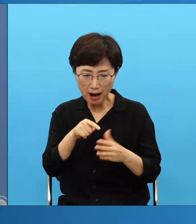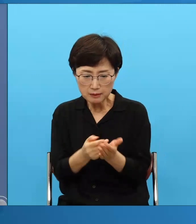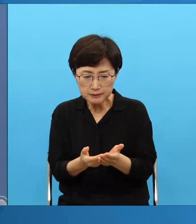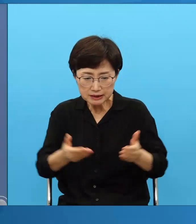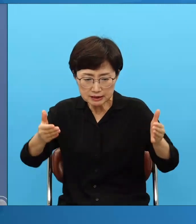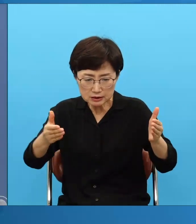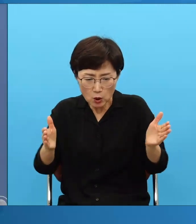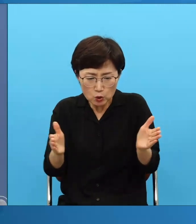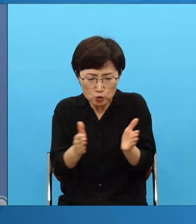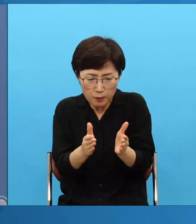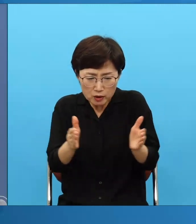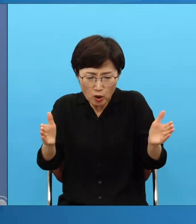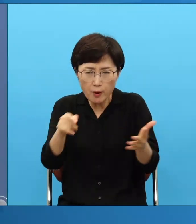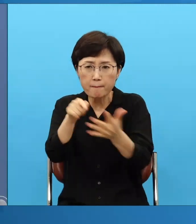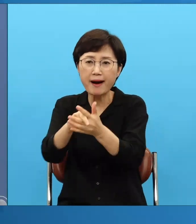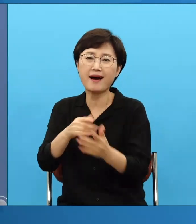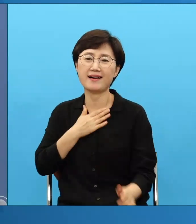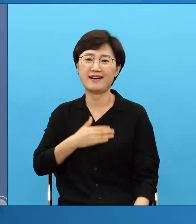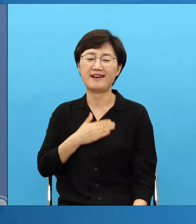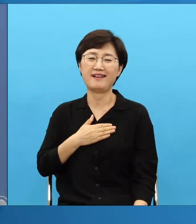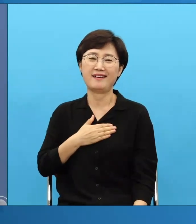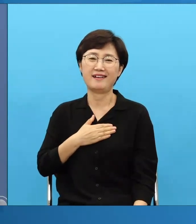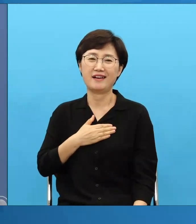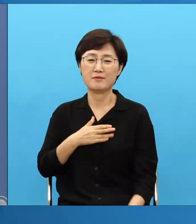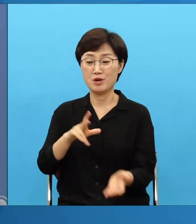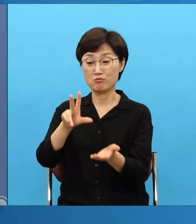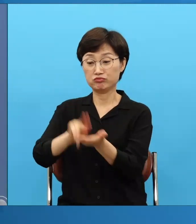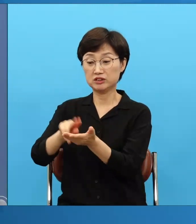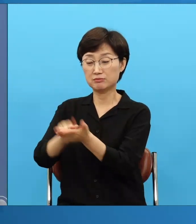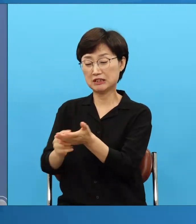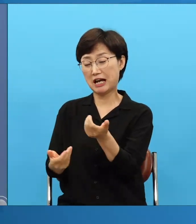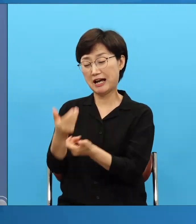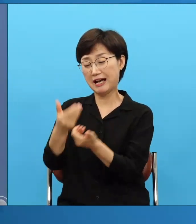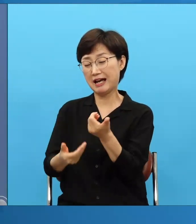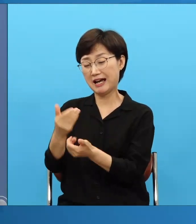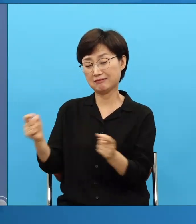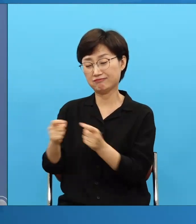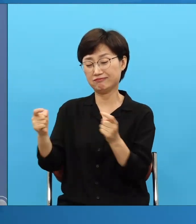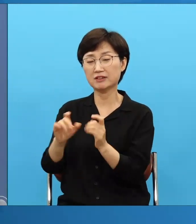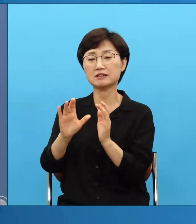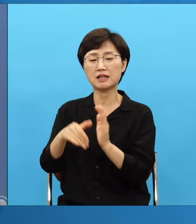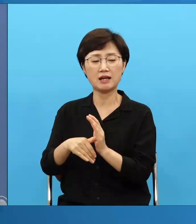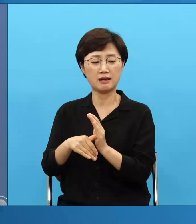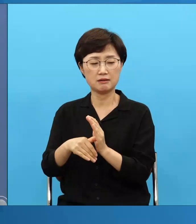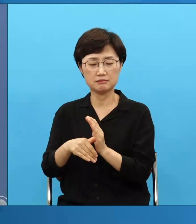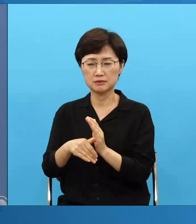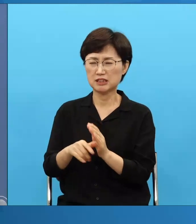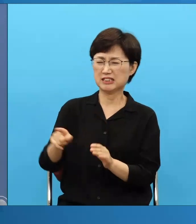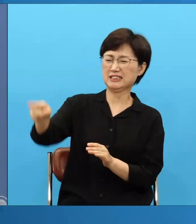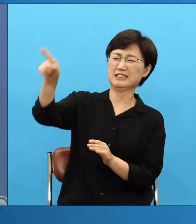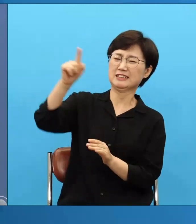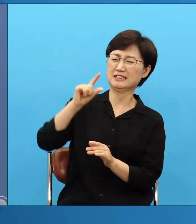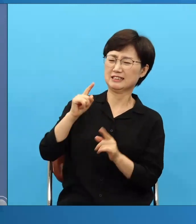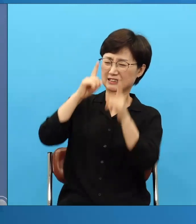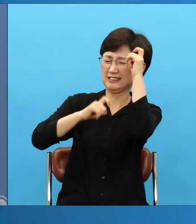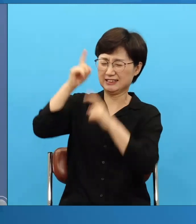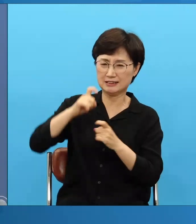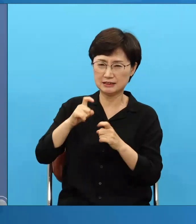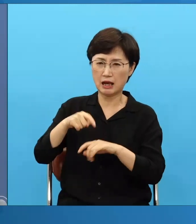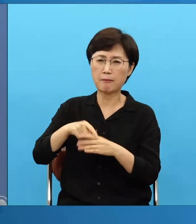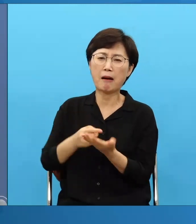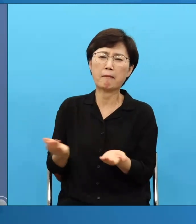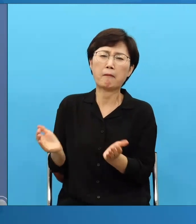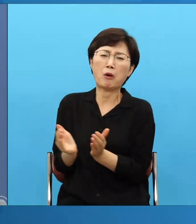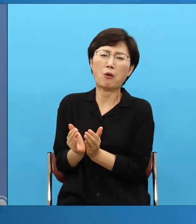destiny. 갈등 세고 분쟁하고 이럴 때 그 사람 그릇이 다 나와요. And when you're faced with a problem or trial or crisis, that's when you're able to see the true colors